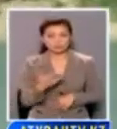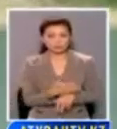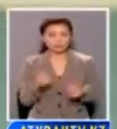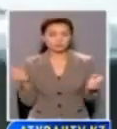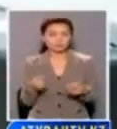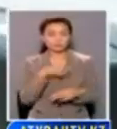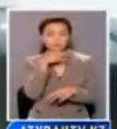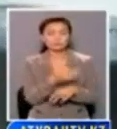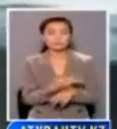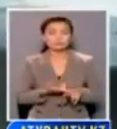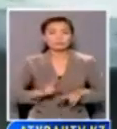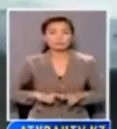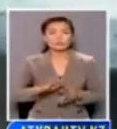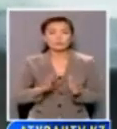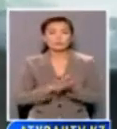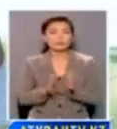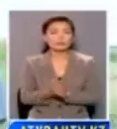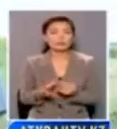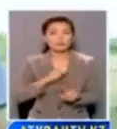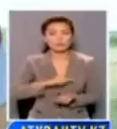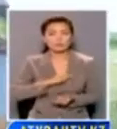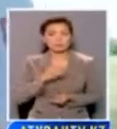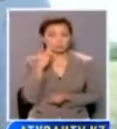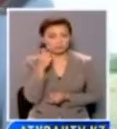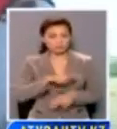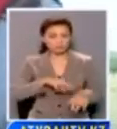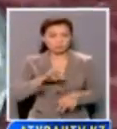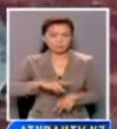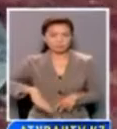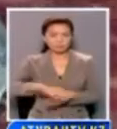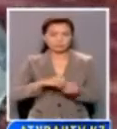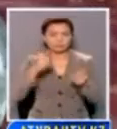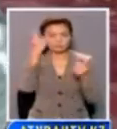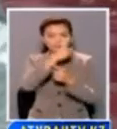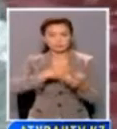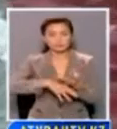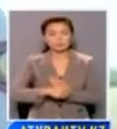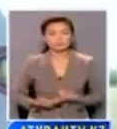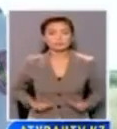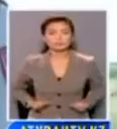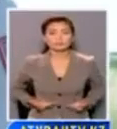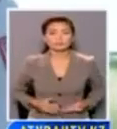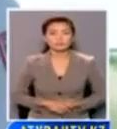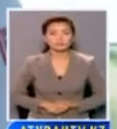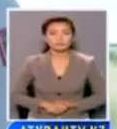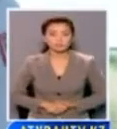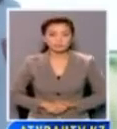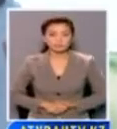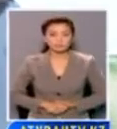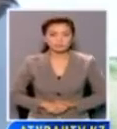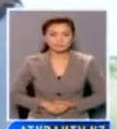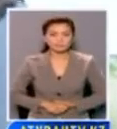Сотрудники департамента по чрезвычайным ситуациям и полиция области предупреждают жителей. Так